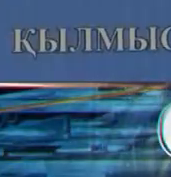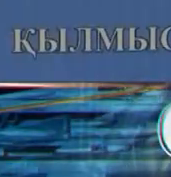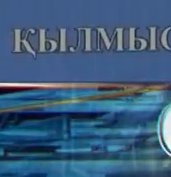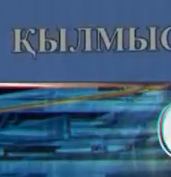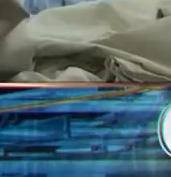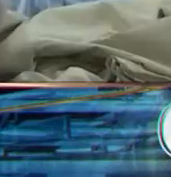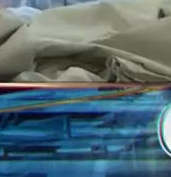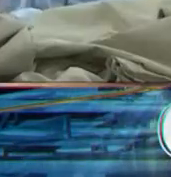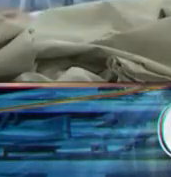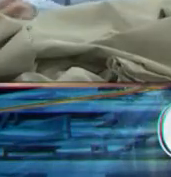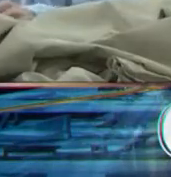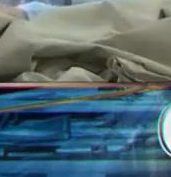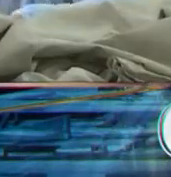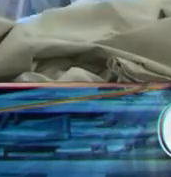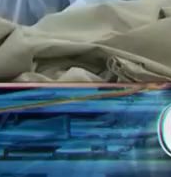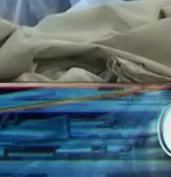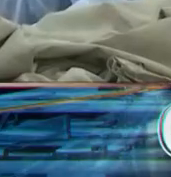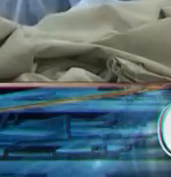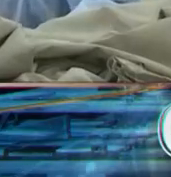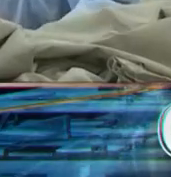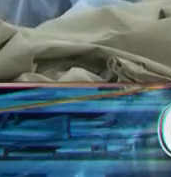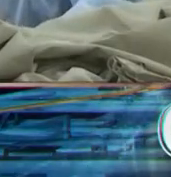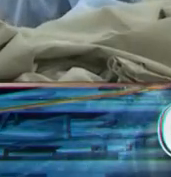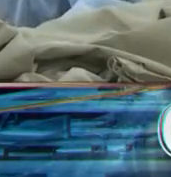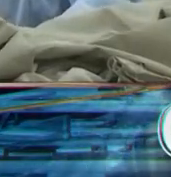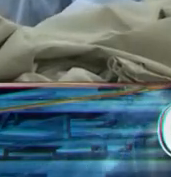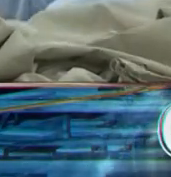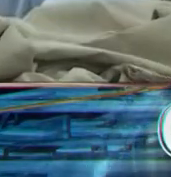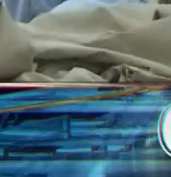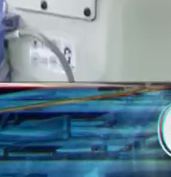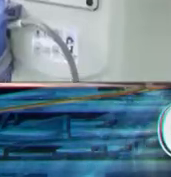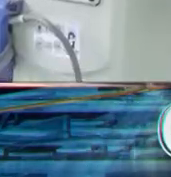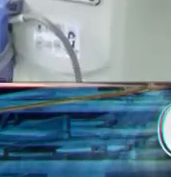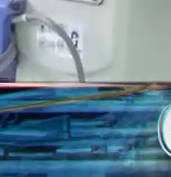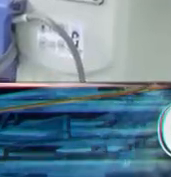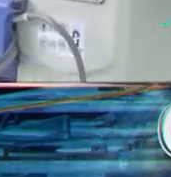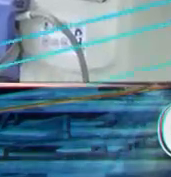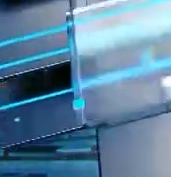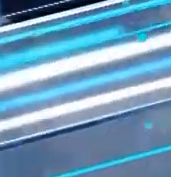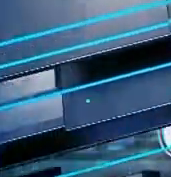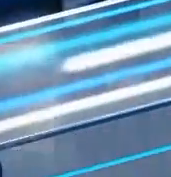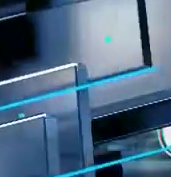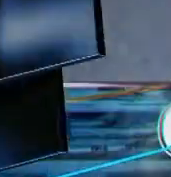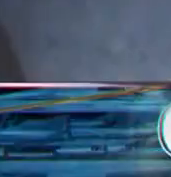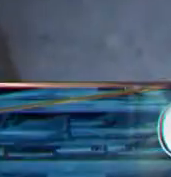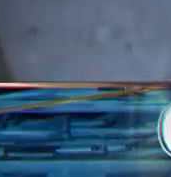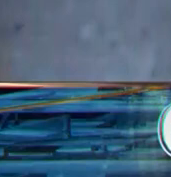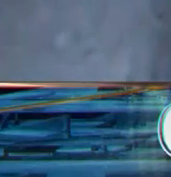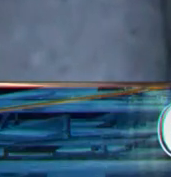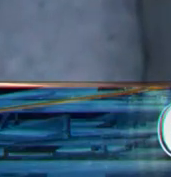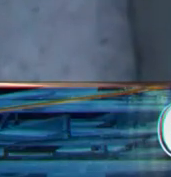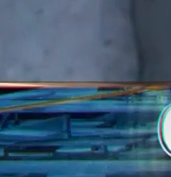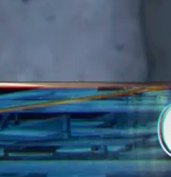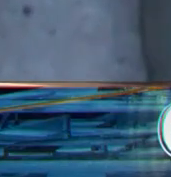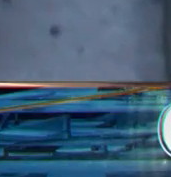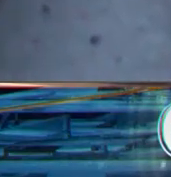Помощь без преград. 12 тысяч защитных масок изготовили на территории колонии для осужденных. Попутал